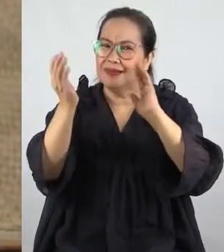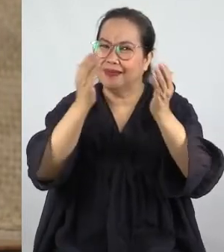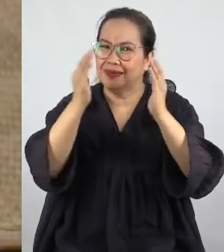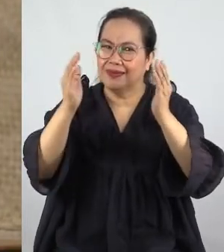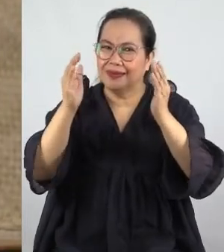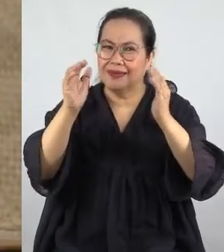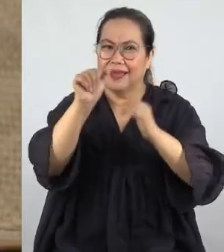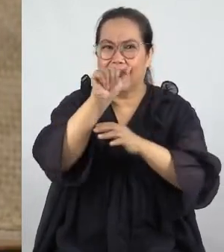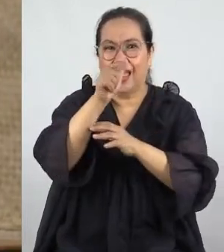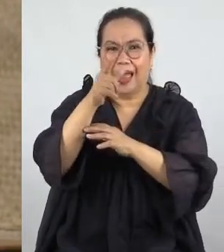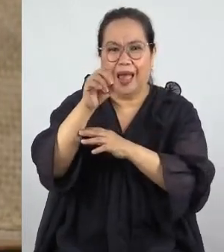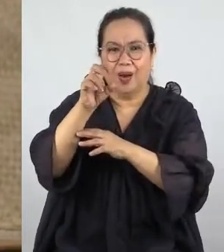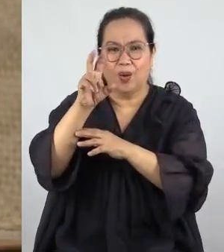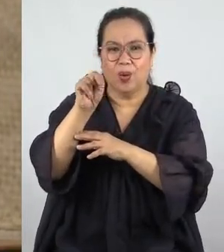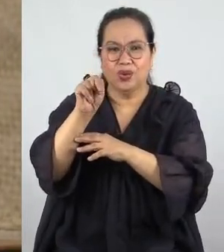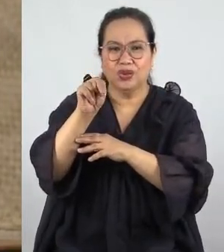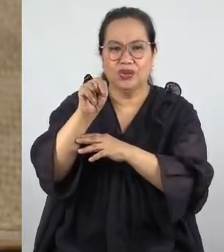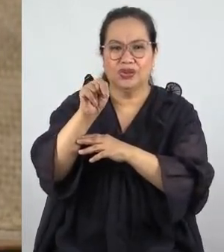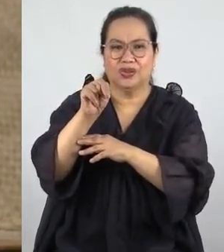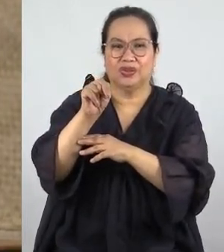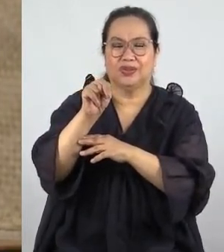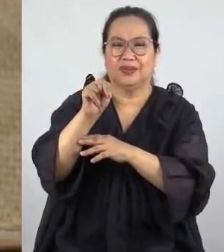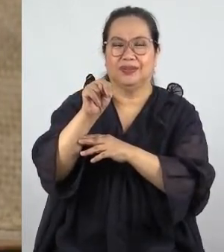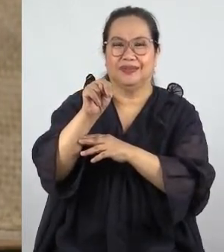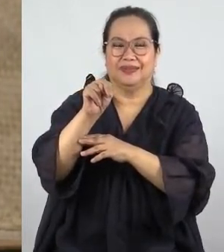agon. Agon.